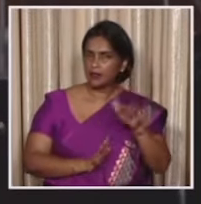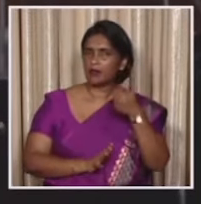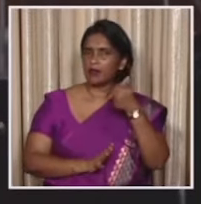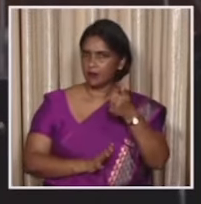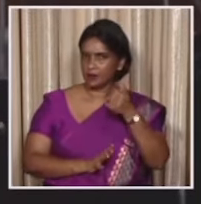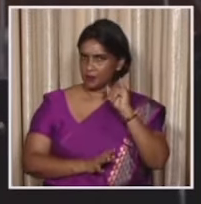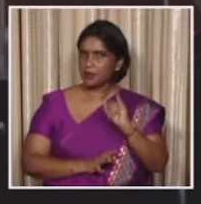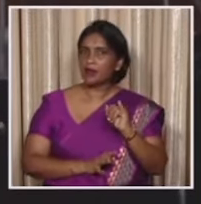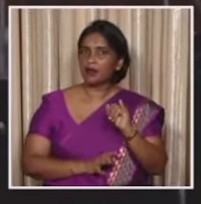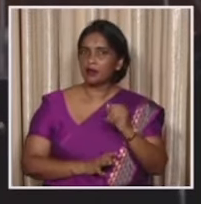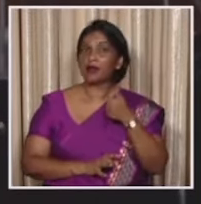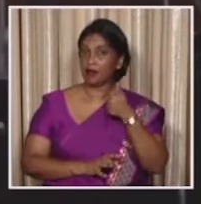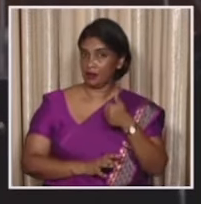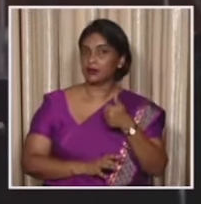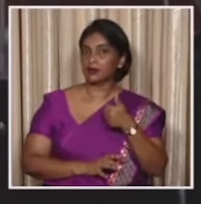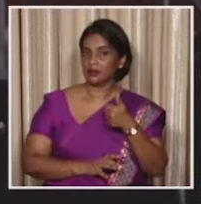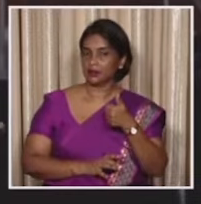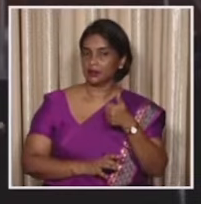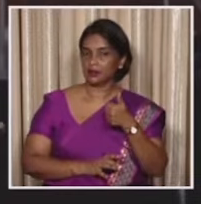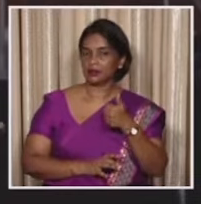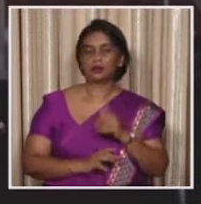වැරදිද? හරිනේ.